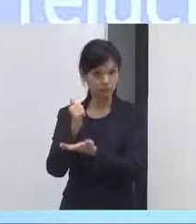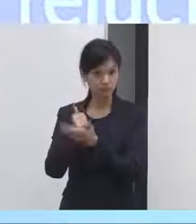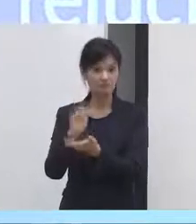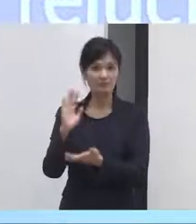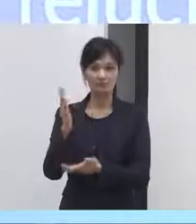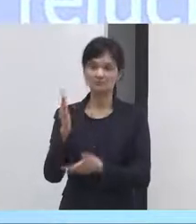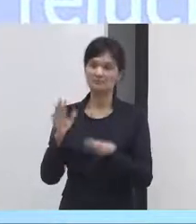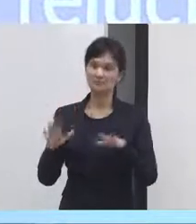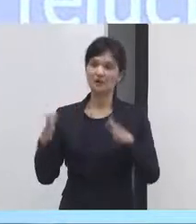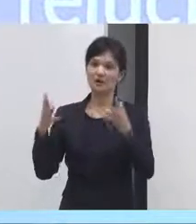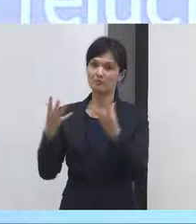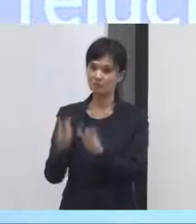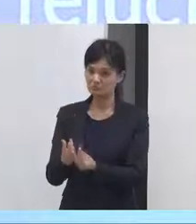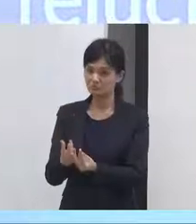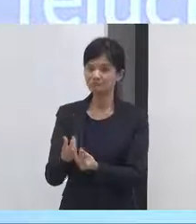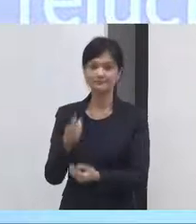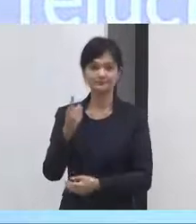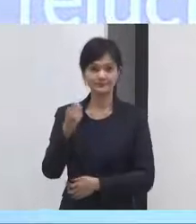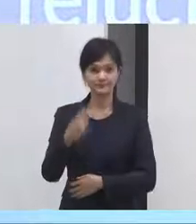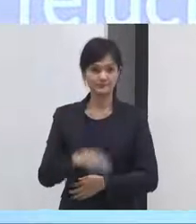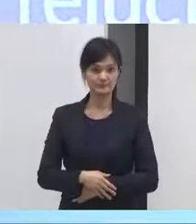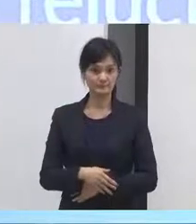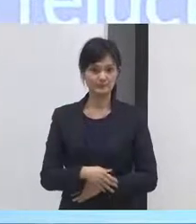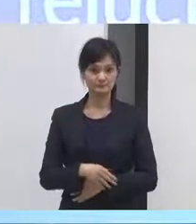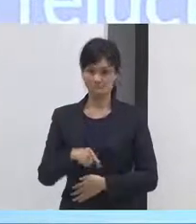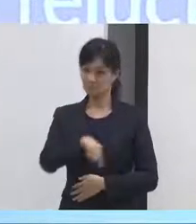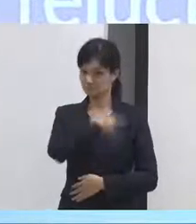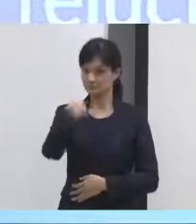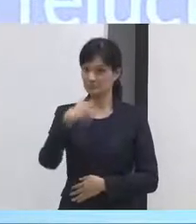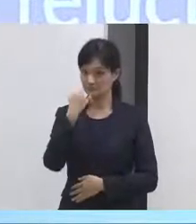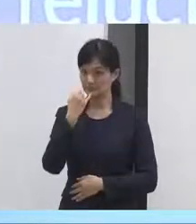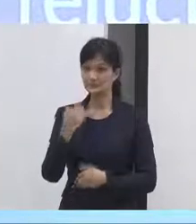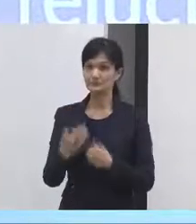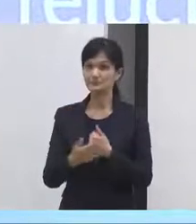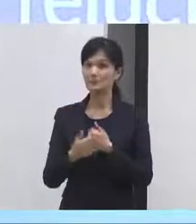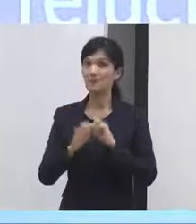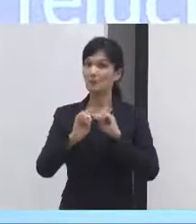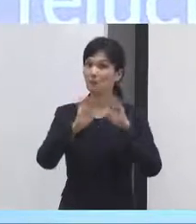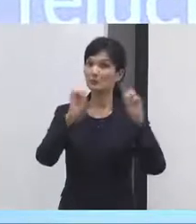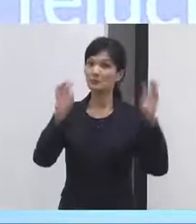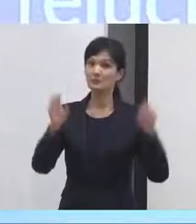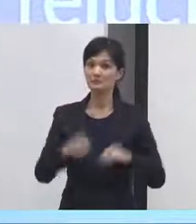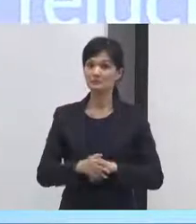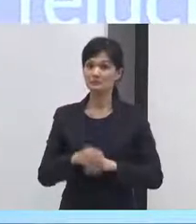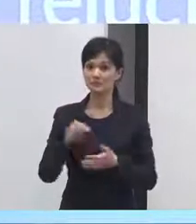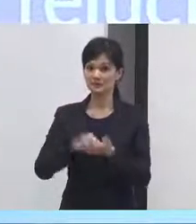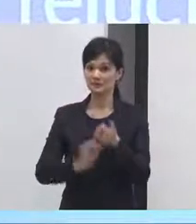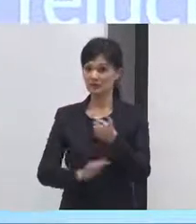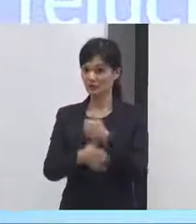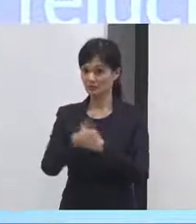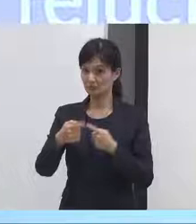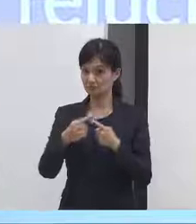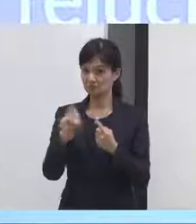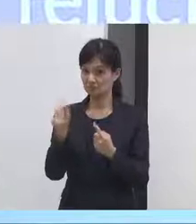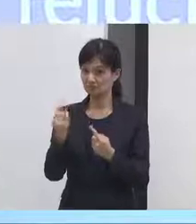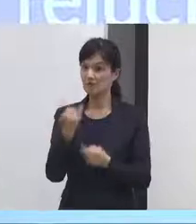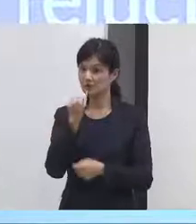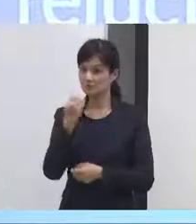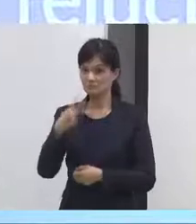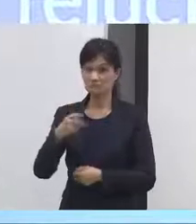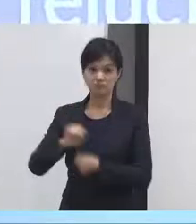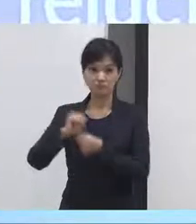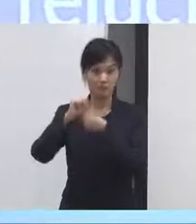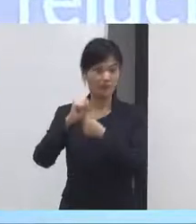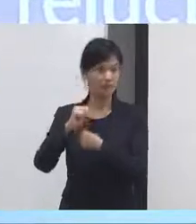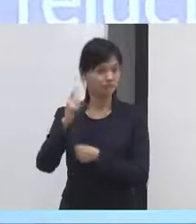法，所以或许如果大家能有机会也可以帮忙去多推广一下，是否有机会可以把就是把立委人数再提高这件事情列为一个修宪